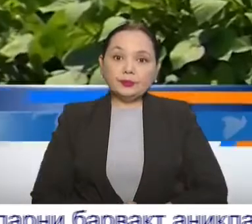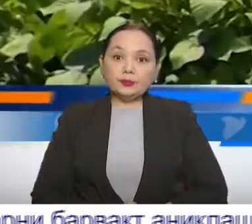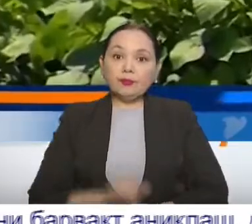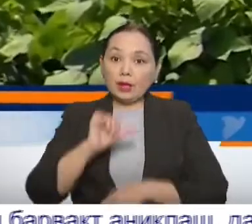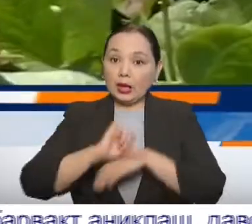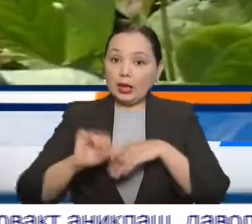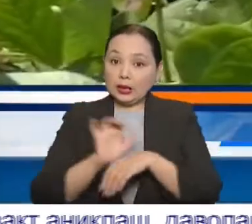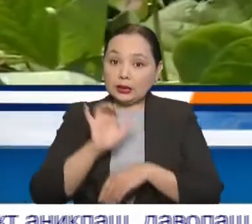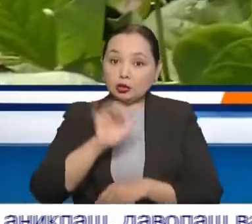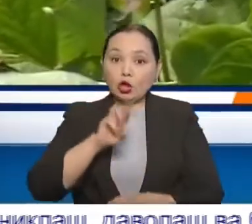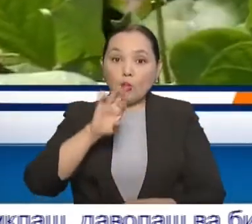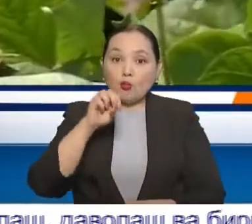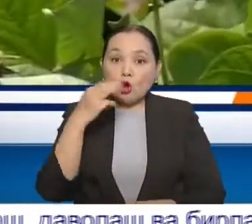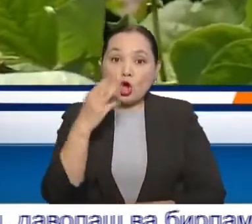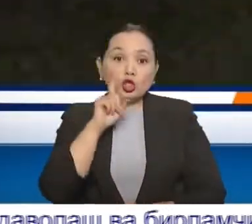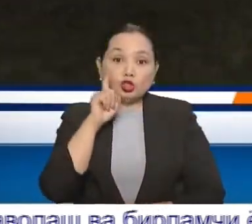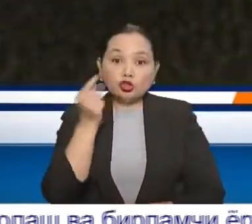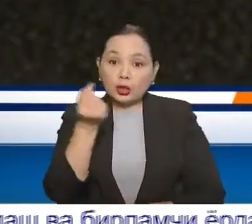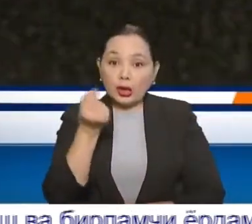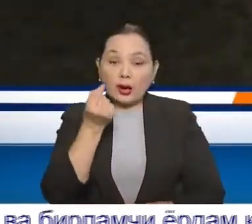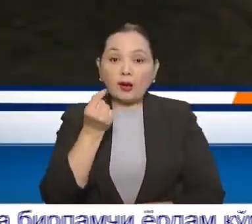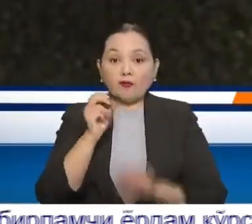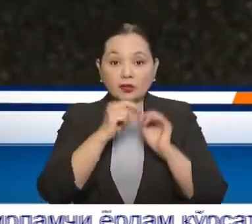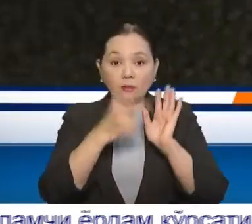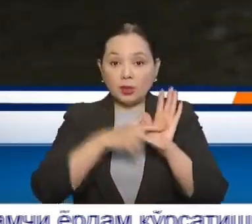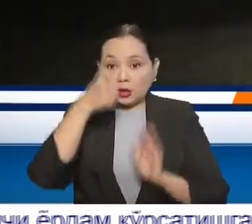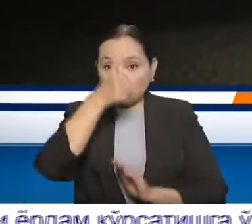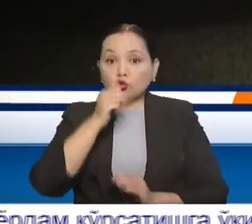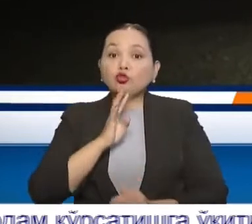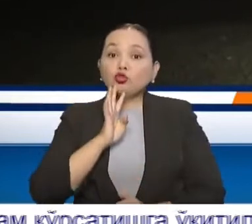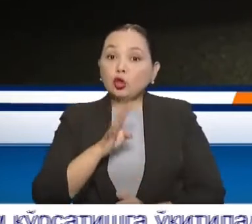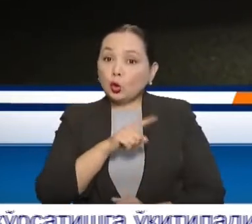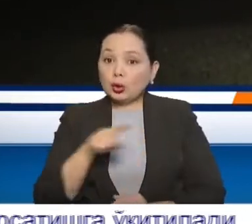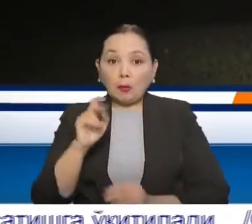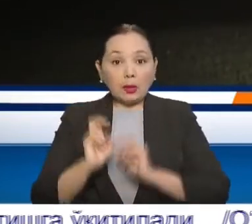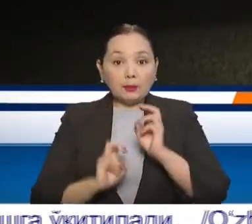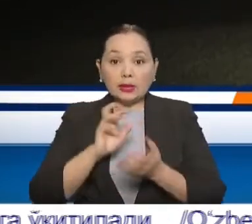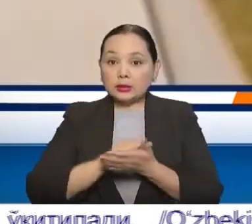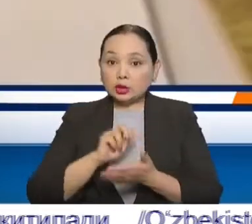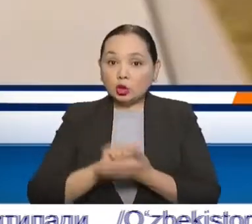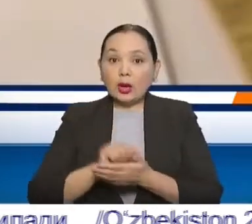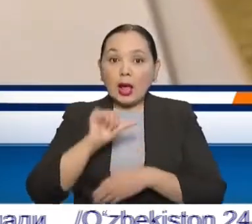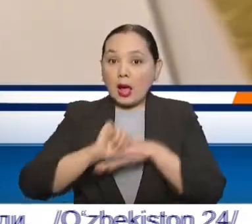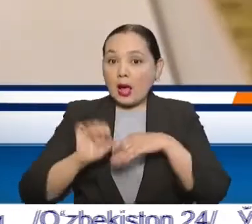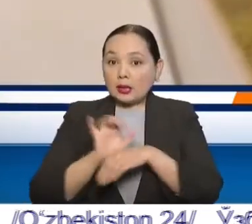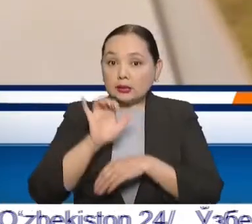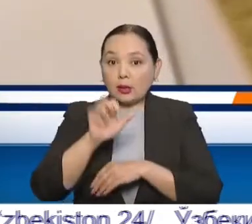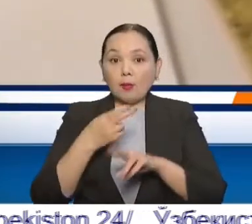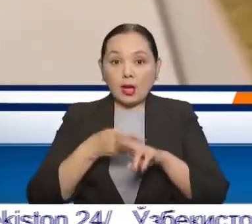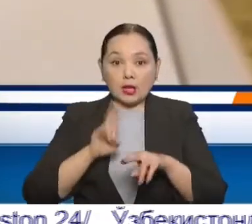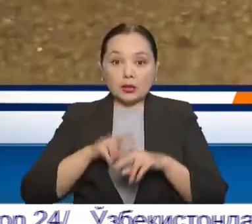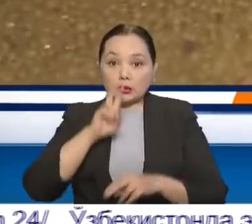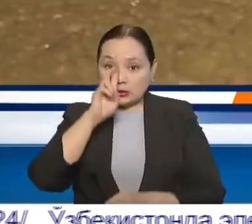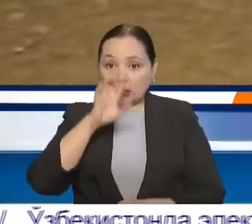Экспорт маши в Китай начался еще в 2018 году. За последние 4 года число предприятий, занимающихся экспортом данной культуры в эту